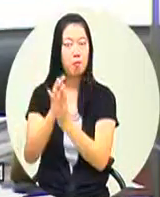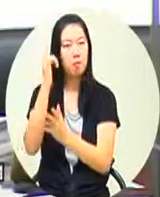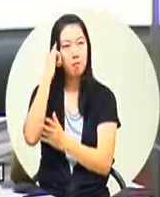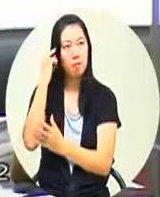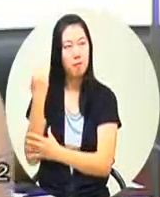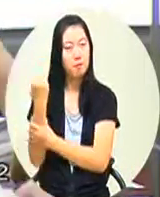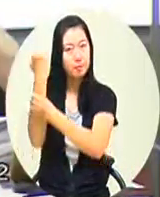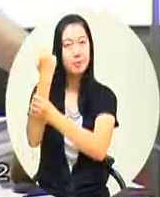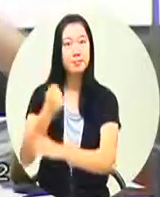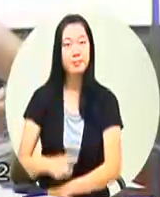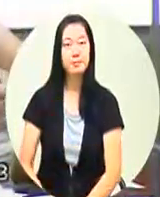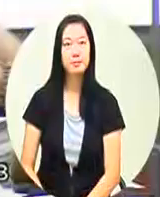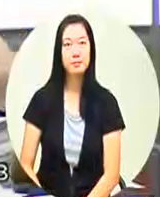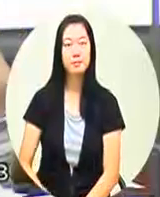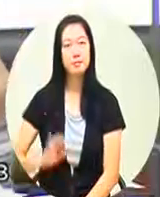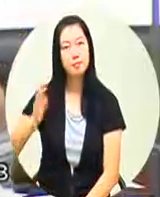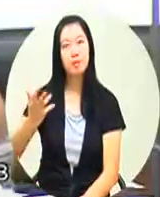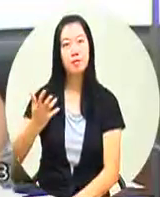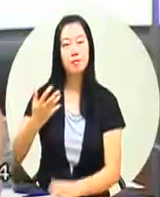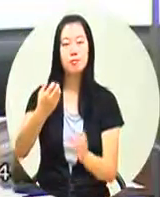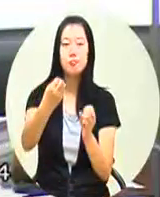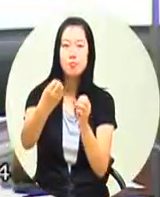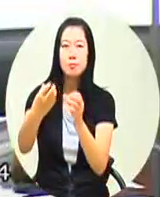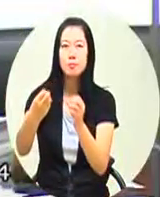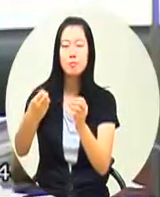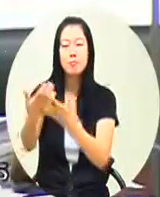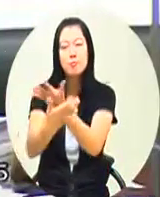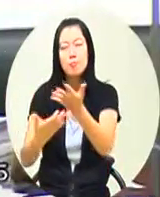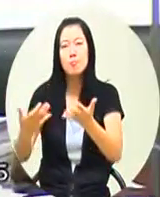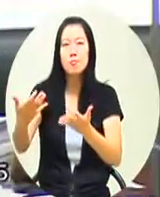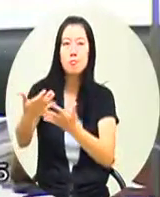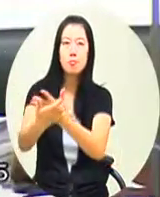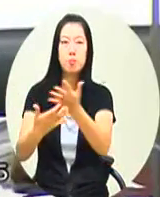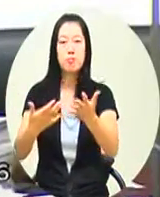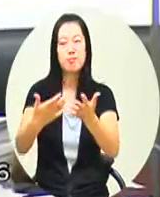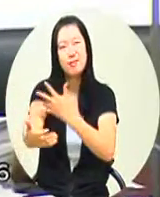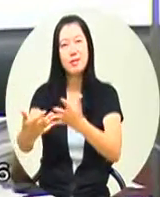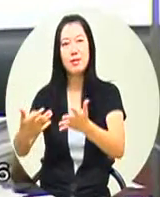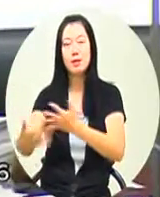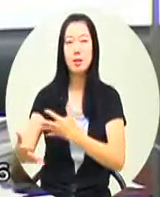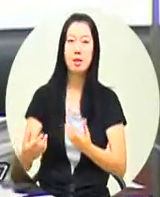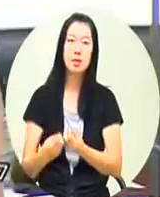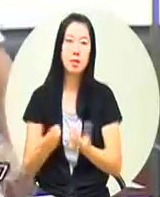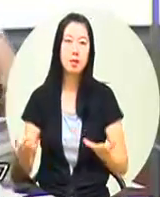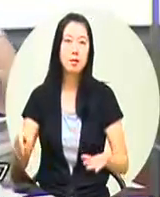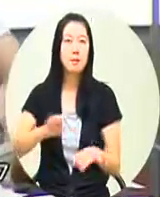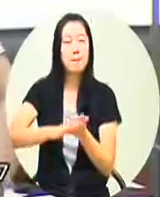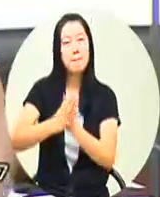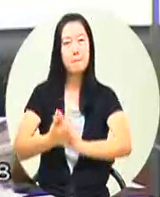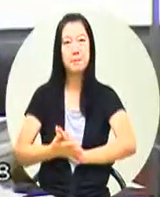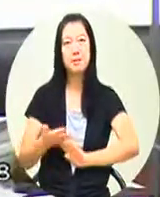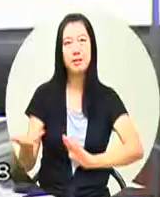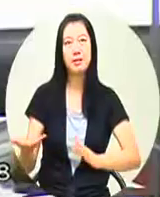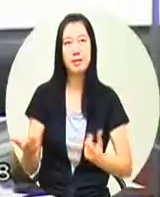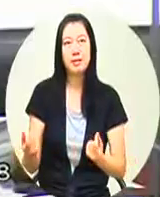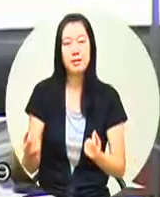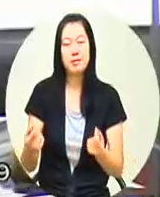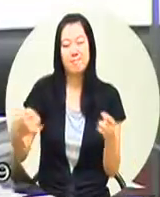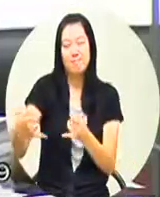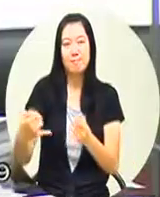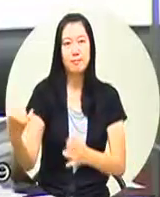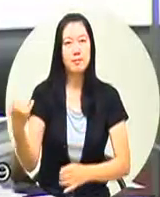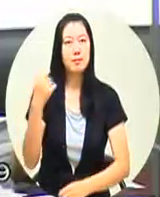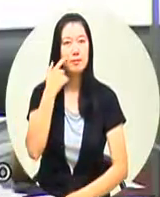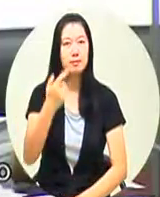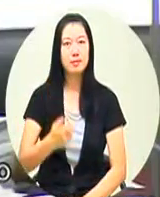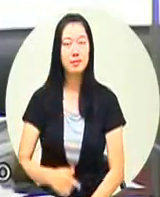吼、哦，但是只是沟通上可能唔知影是讲了无好，啊，所以变成强，很抵抗的很